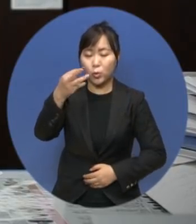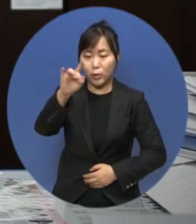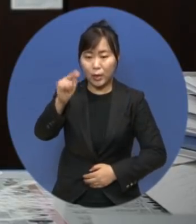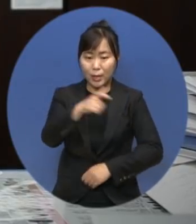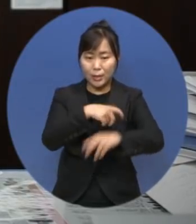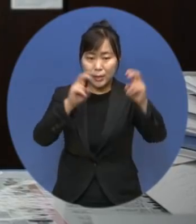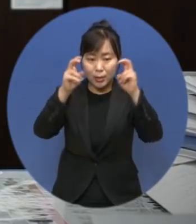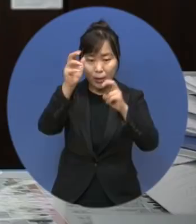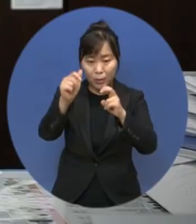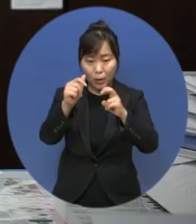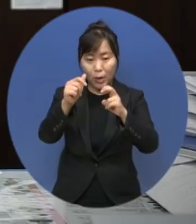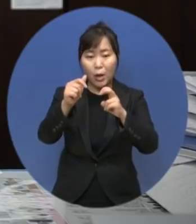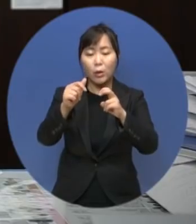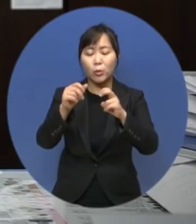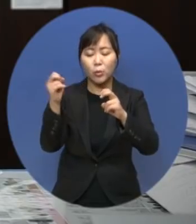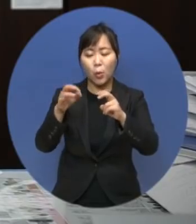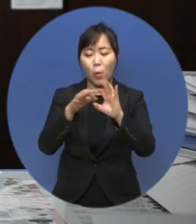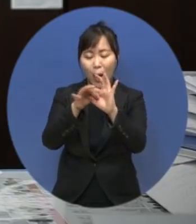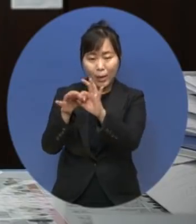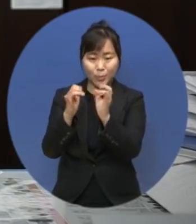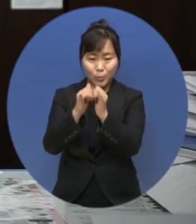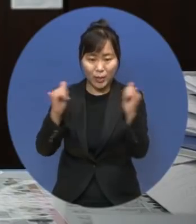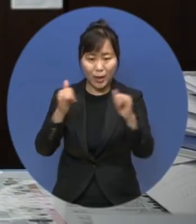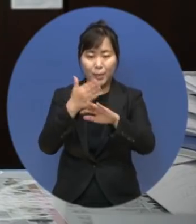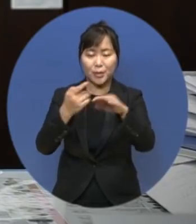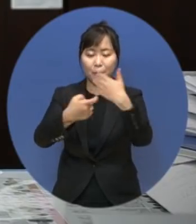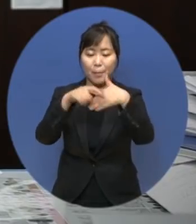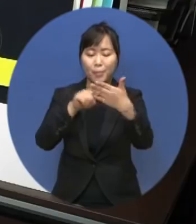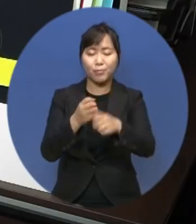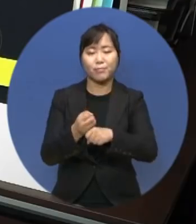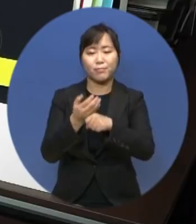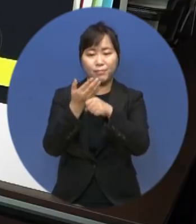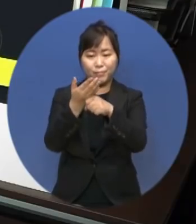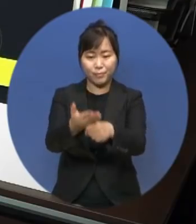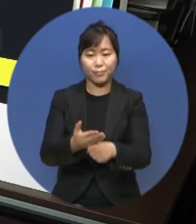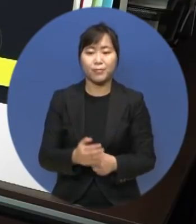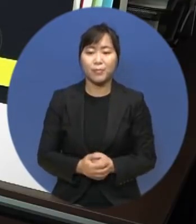이하 관계자분들께 감사의 마음을 전합니다.